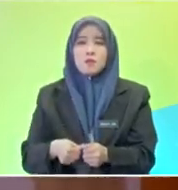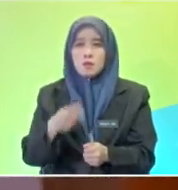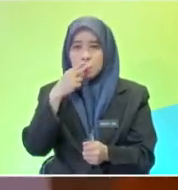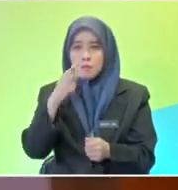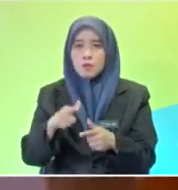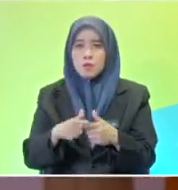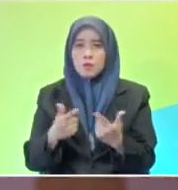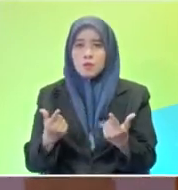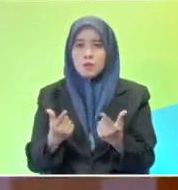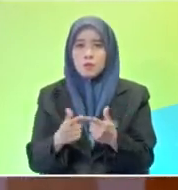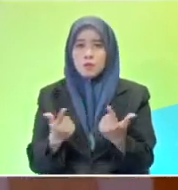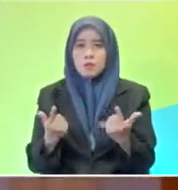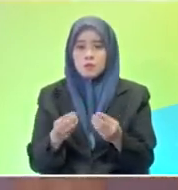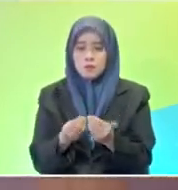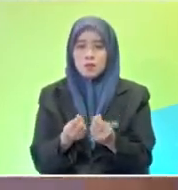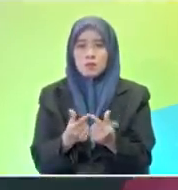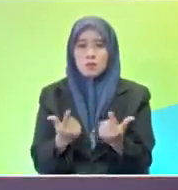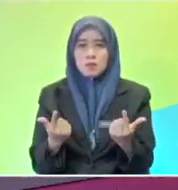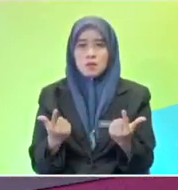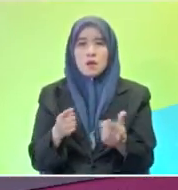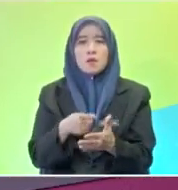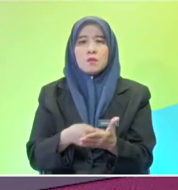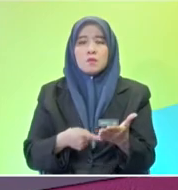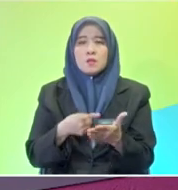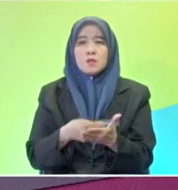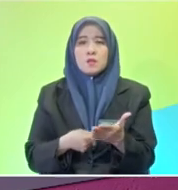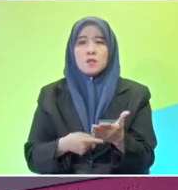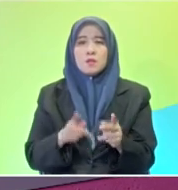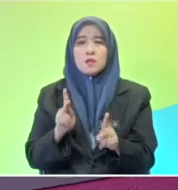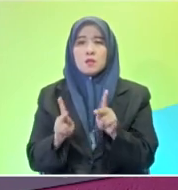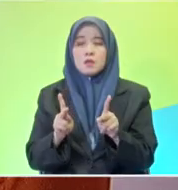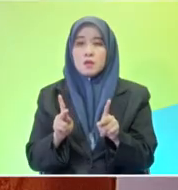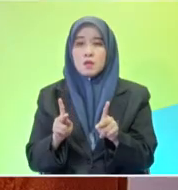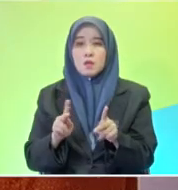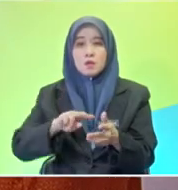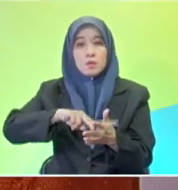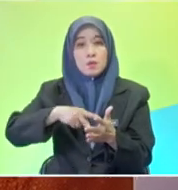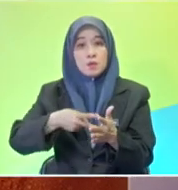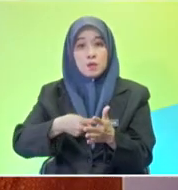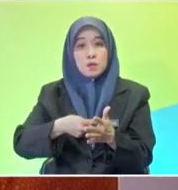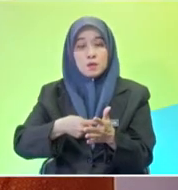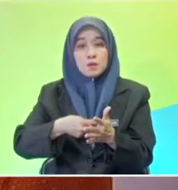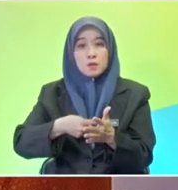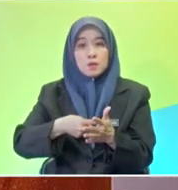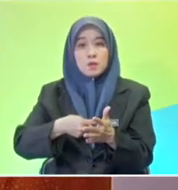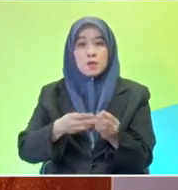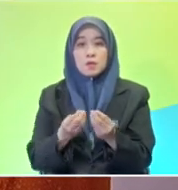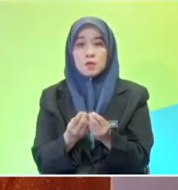Apa nama dia ya? Apa ya? Apa? Kalau liat, maksudnya dia tanah